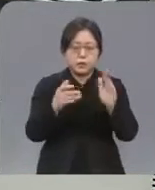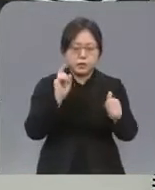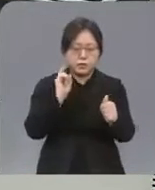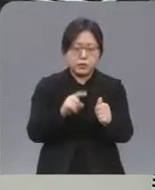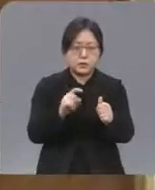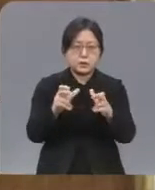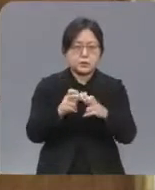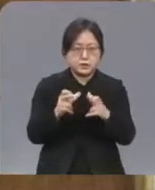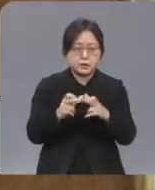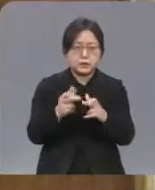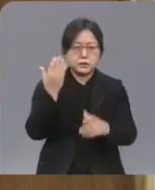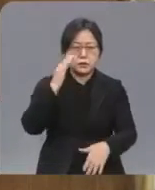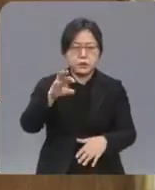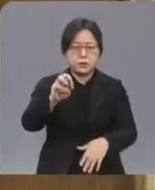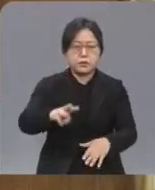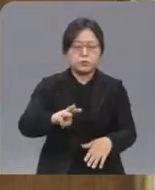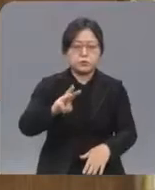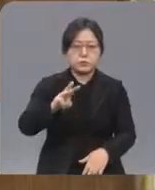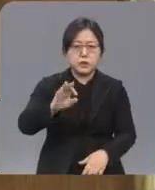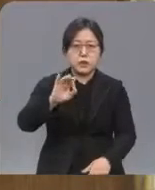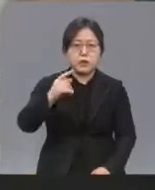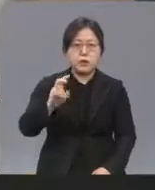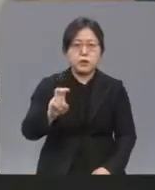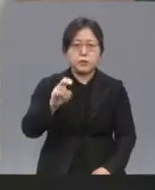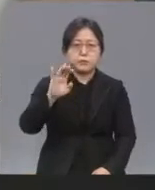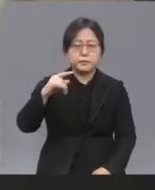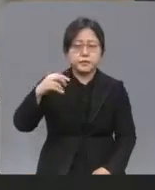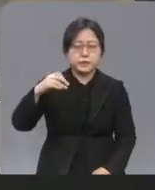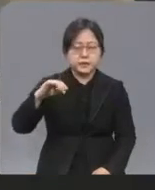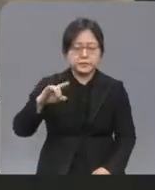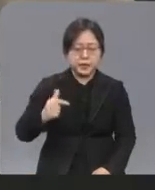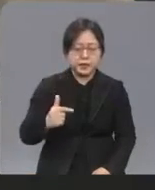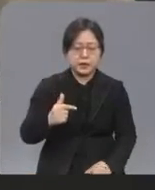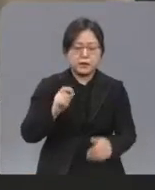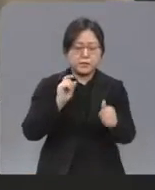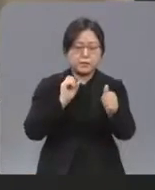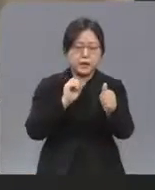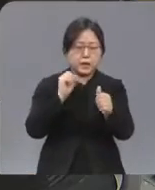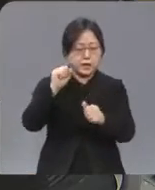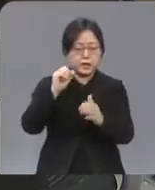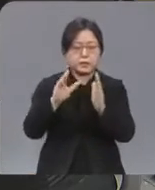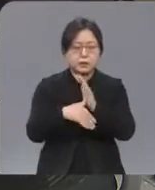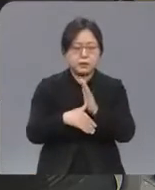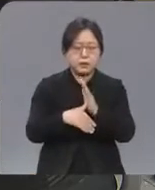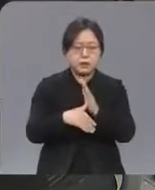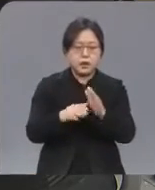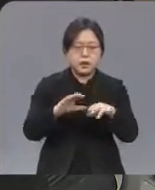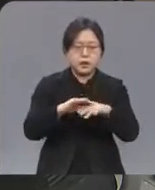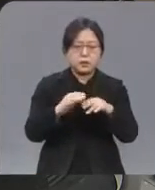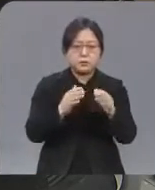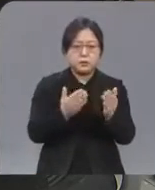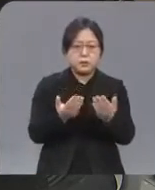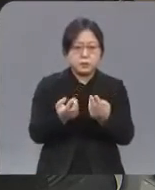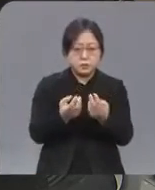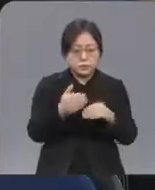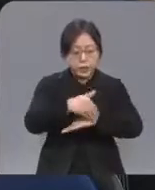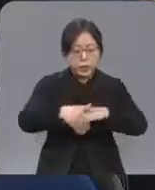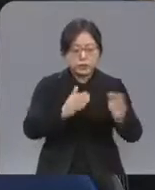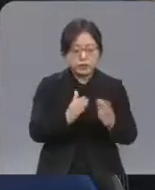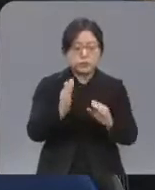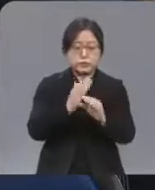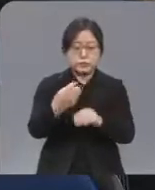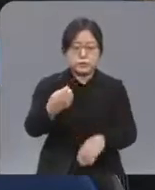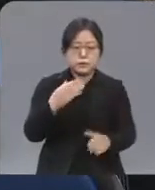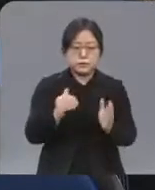확진된 장애인이 최근 광주시 옴부즈맨에 항의했을 때도 광주시는 대책 준비 중이라고 답했습니다.